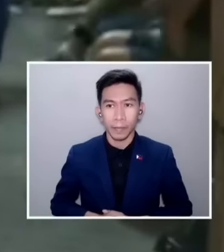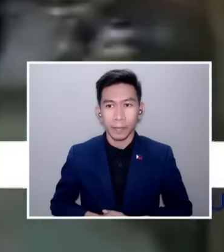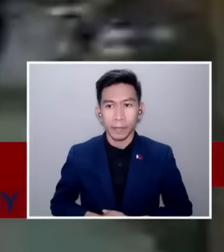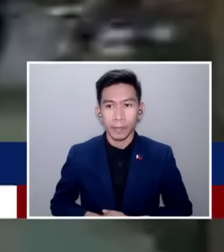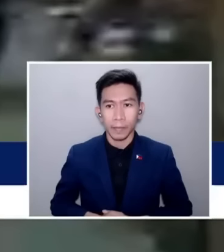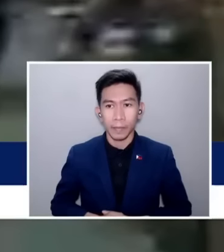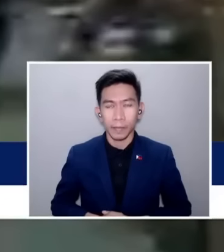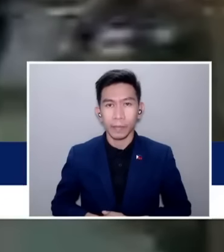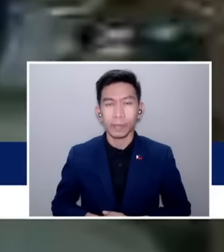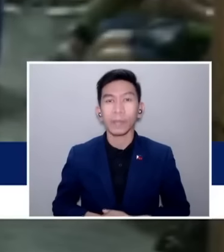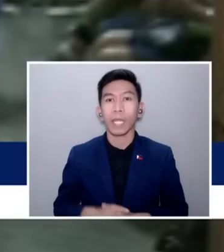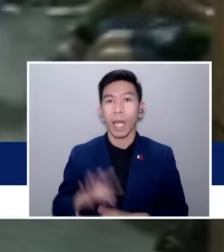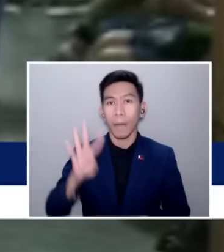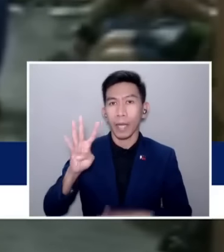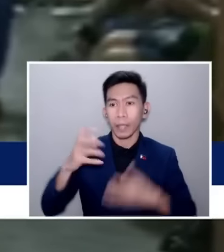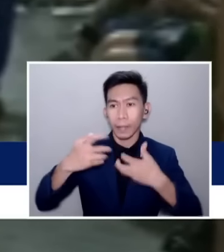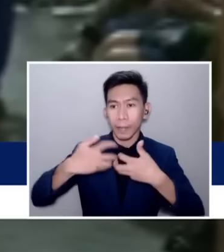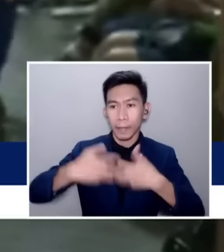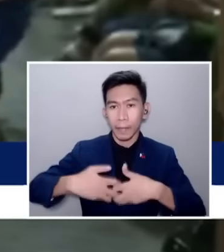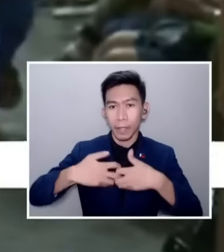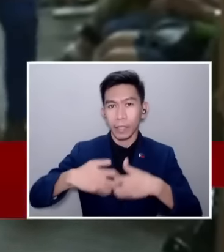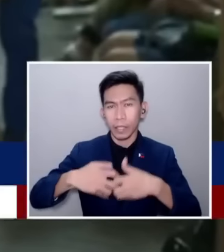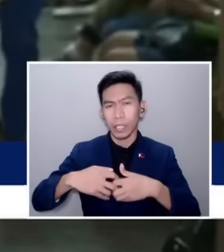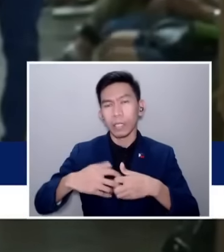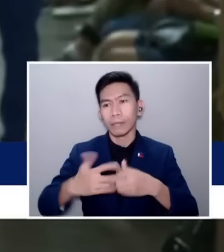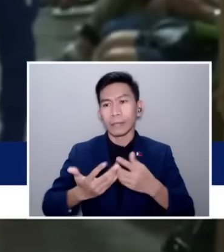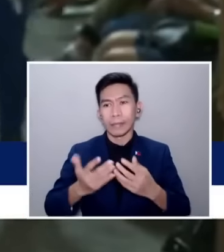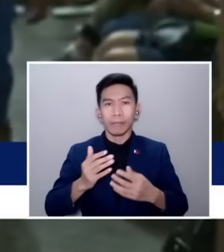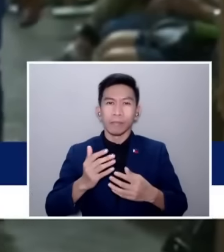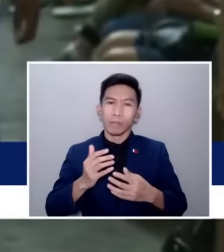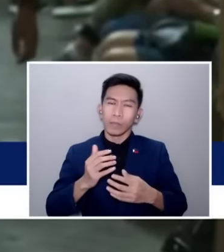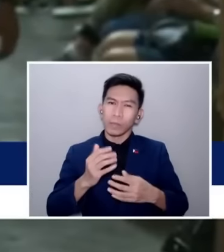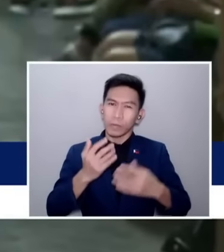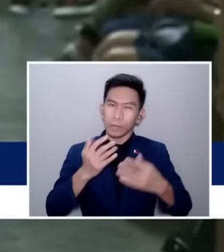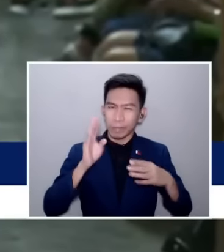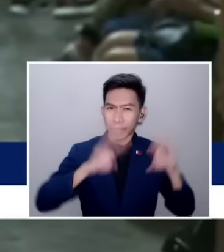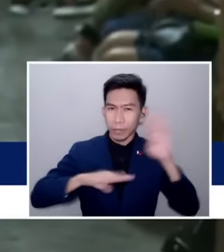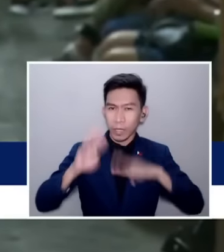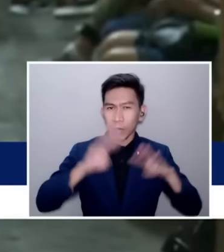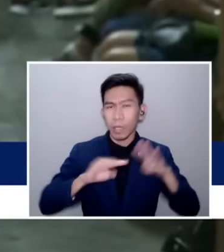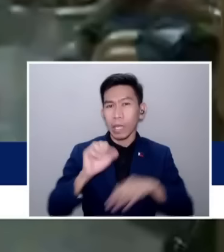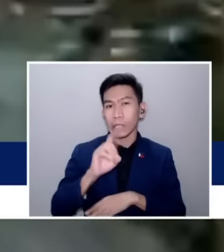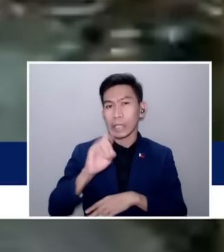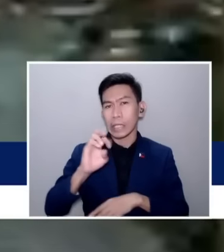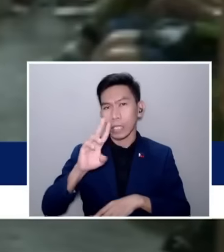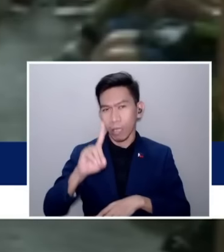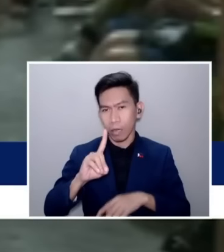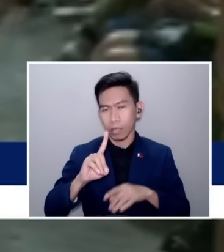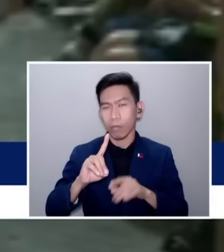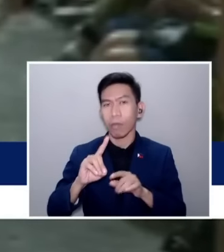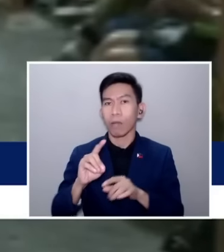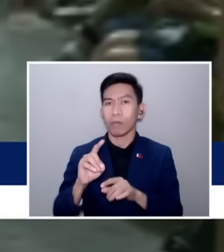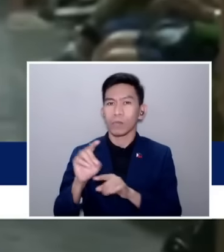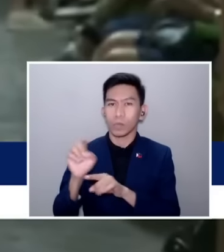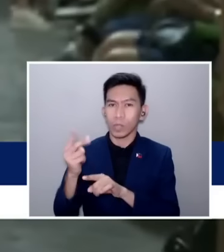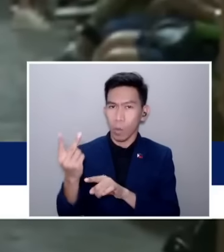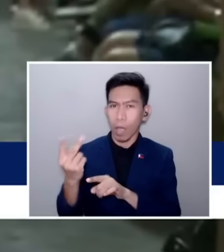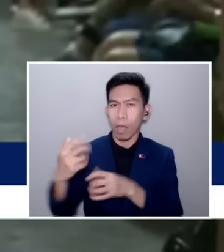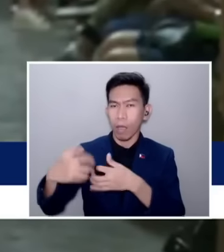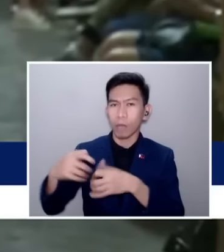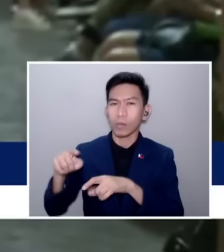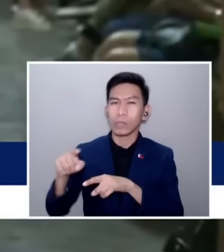4 na makina ang nag-malfunction dahil sa SD card, habang 2 VCM ang hindi gumana dito sa Don Alejandro Roses High School kung